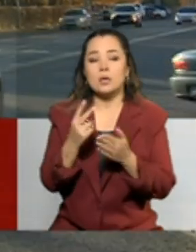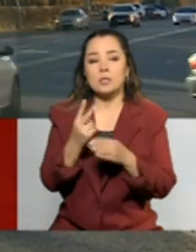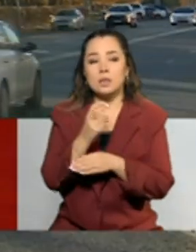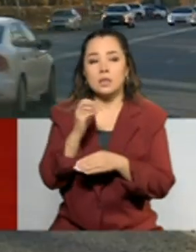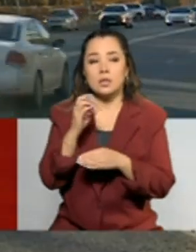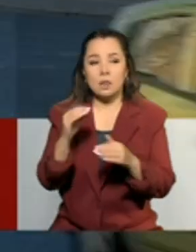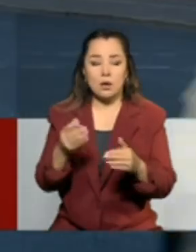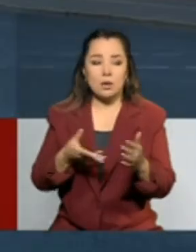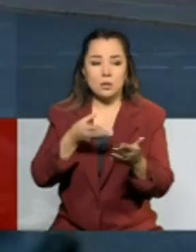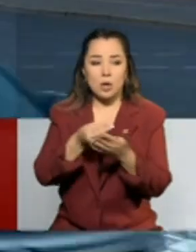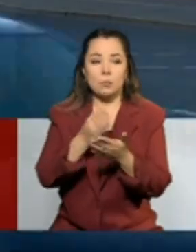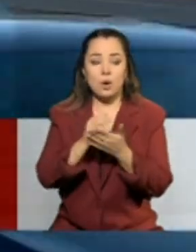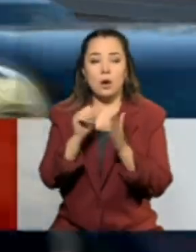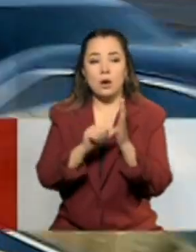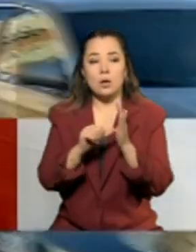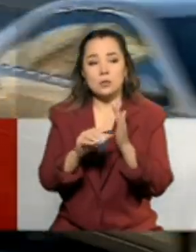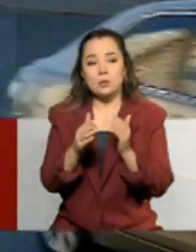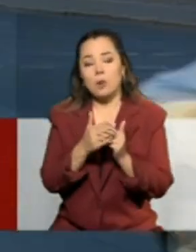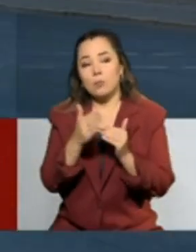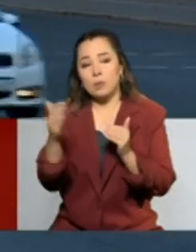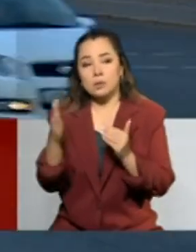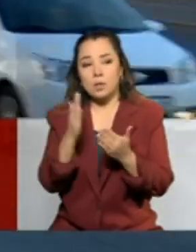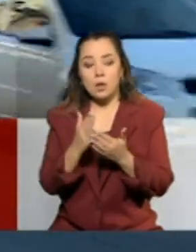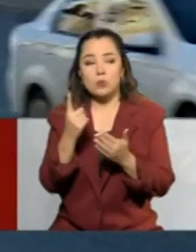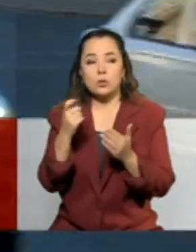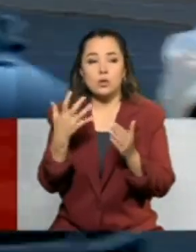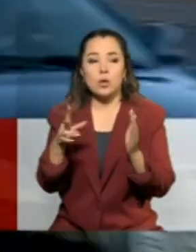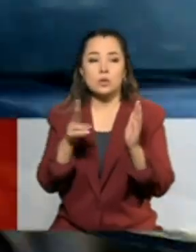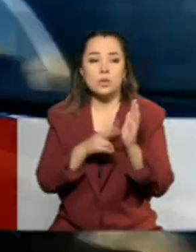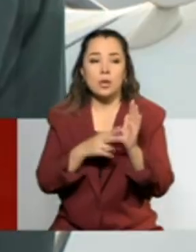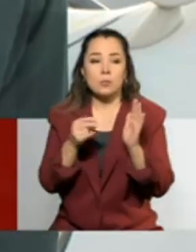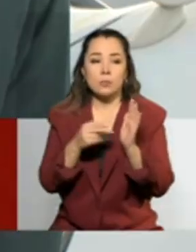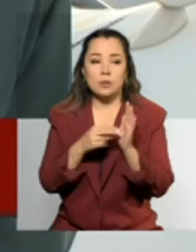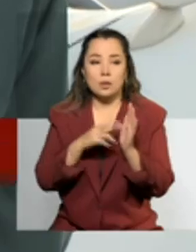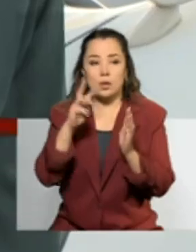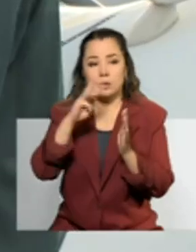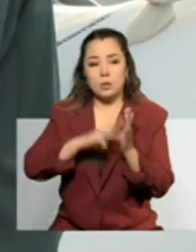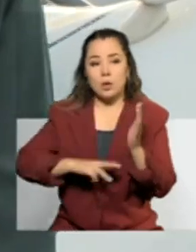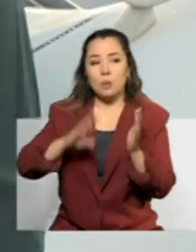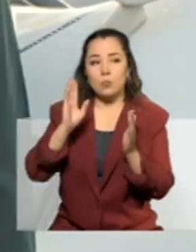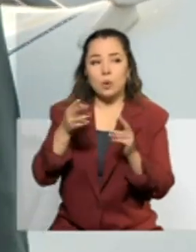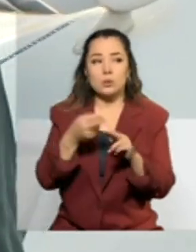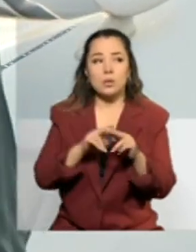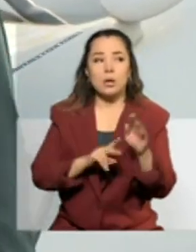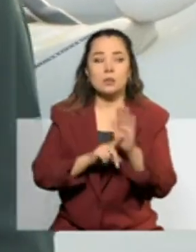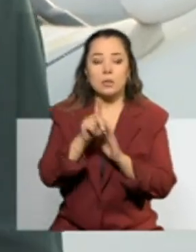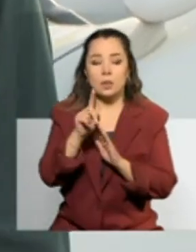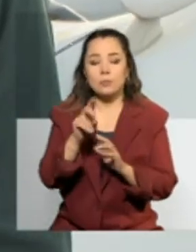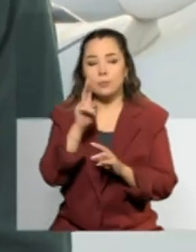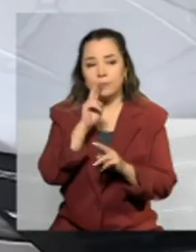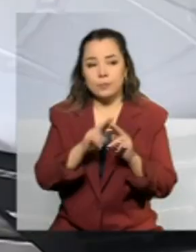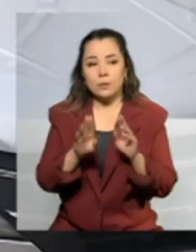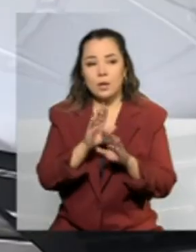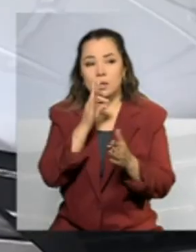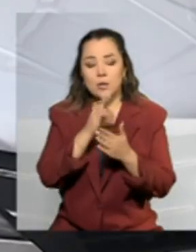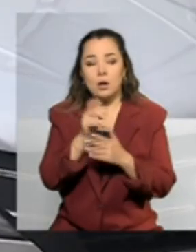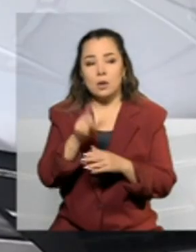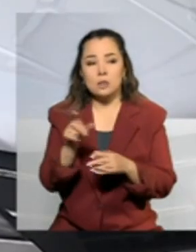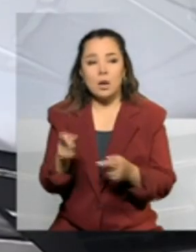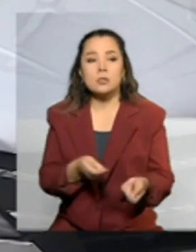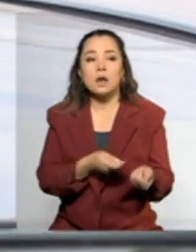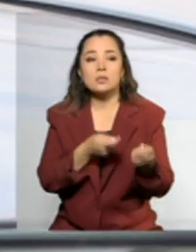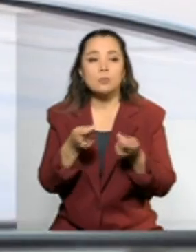артық төлейді. Мәселен, 60-тан асырып басқарғандар 157 000 теңгесінен қағылады. Әйтсе де бұл бастама нәпақасын жолдан тауып, жолаушы